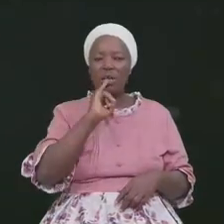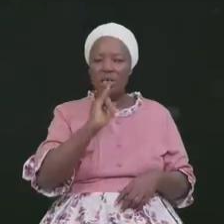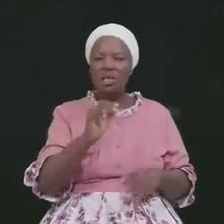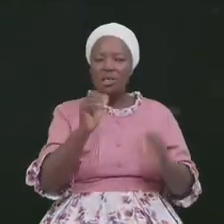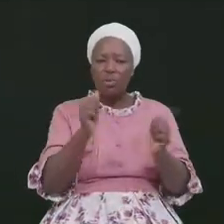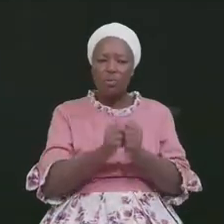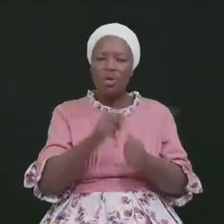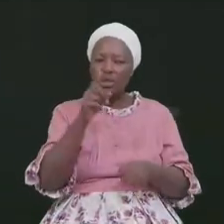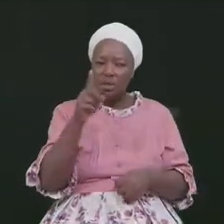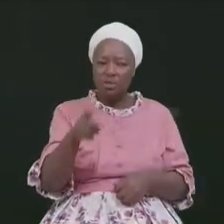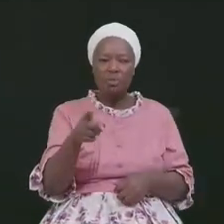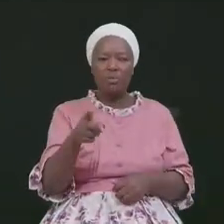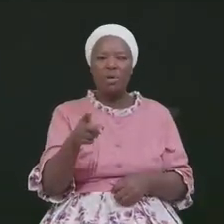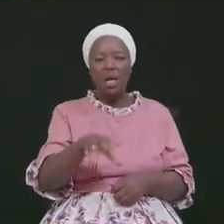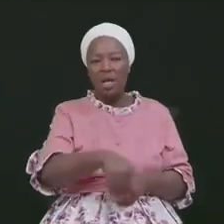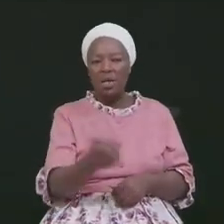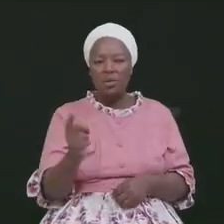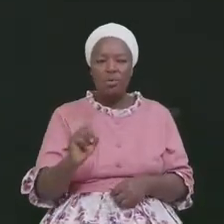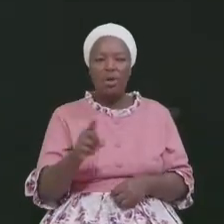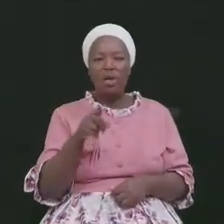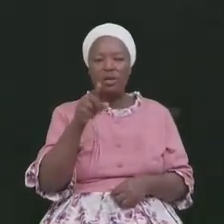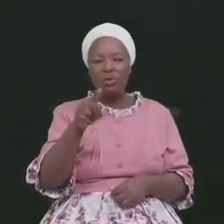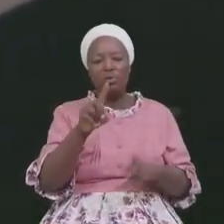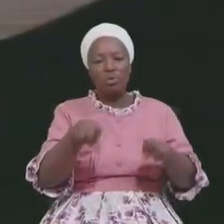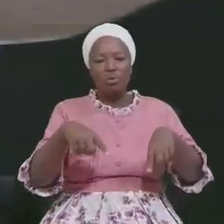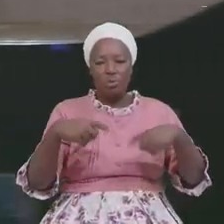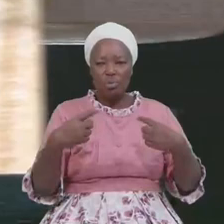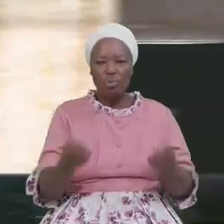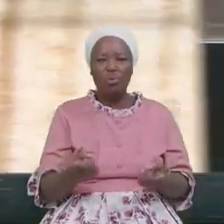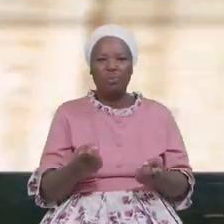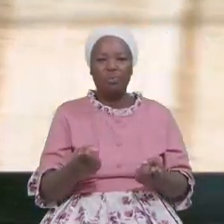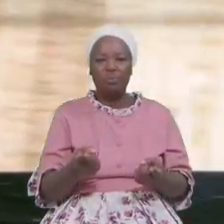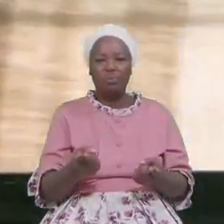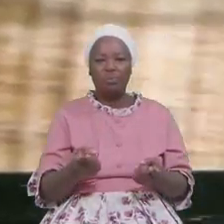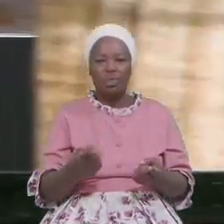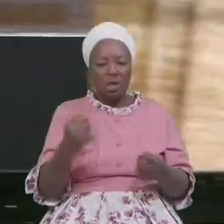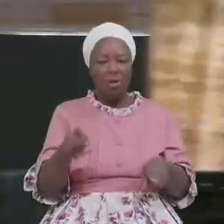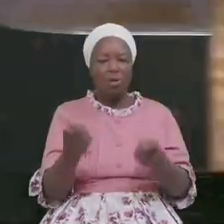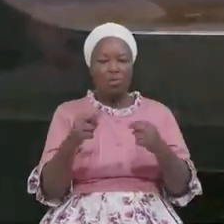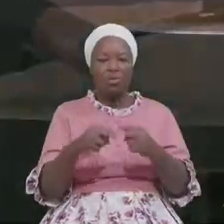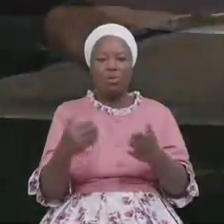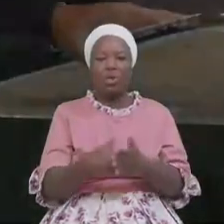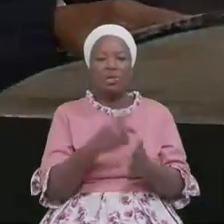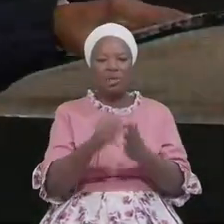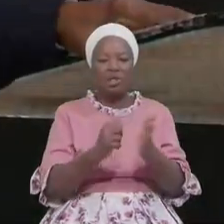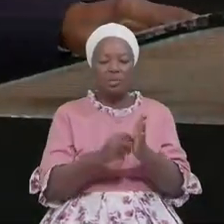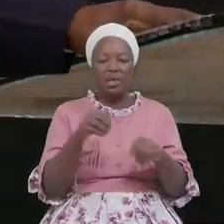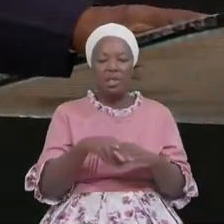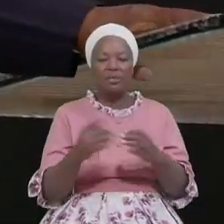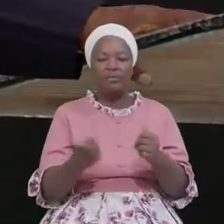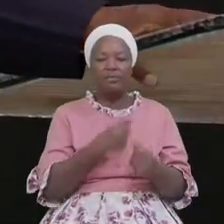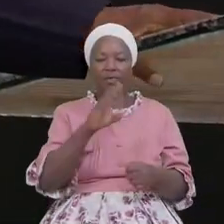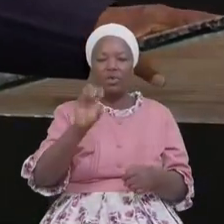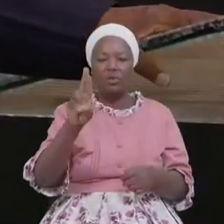est avec toi dans tout ce que tu entreprendras. Allons dans le Nouveau Testament, en 1 Corinthiens, chapitre